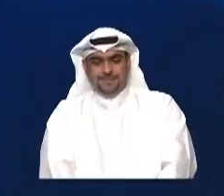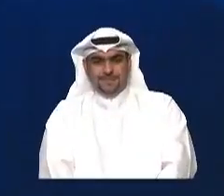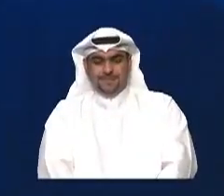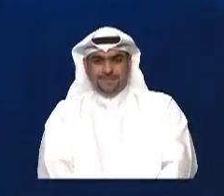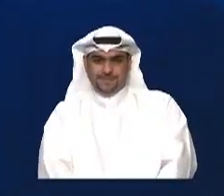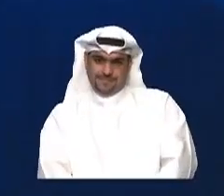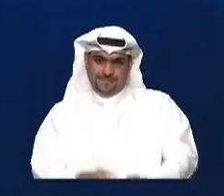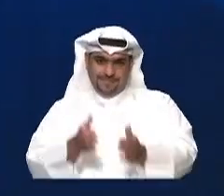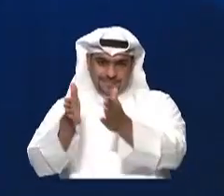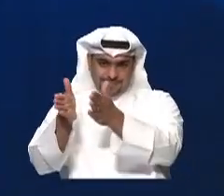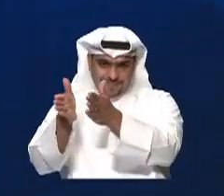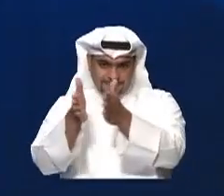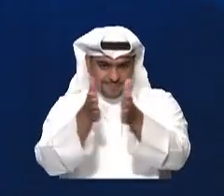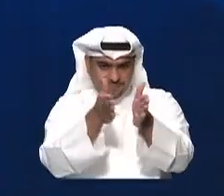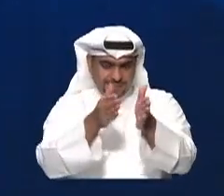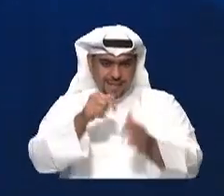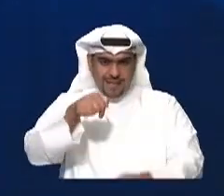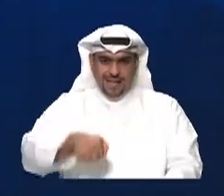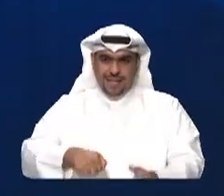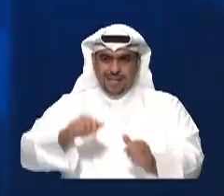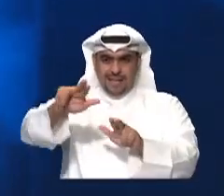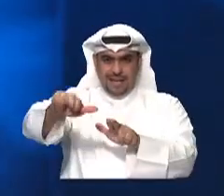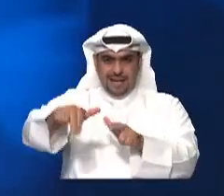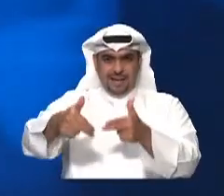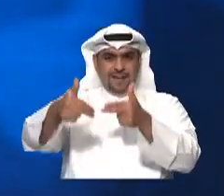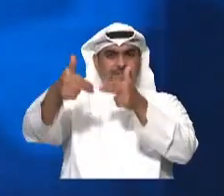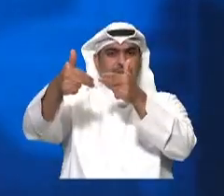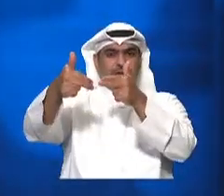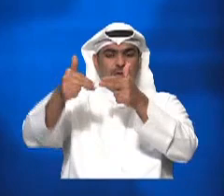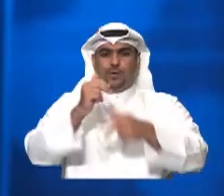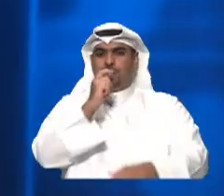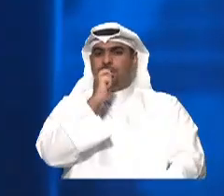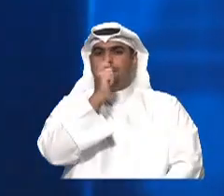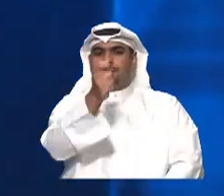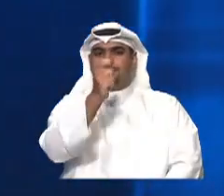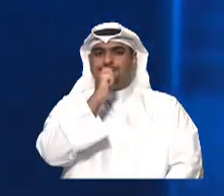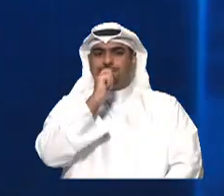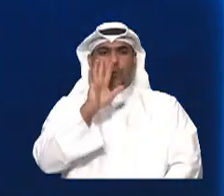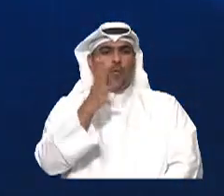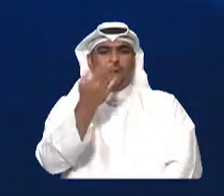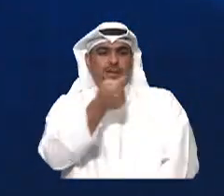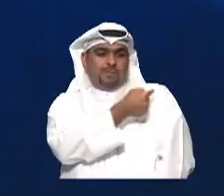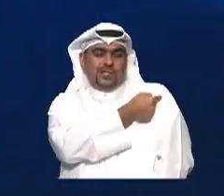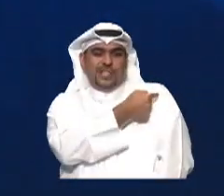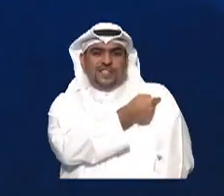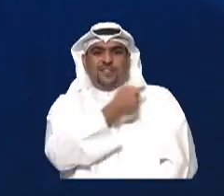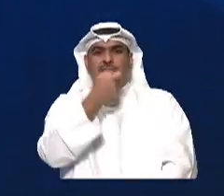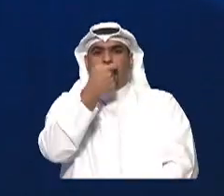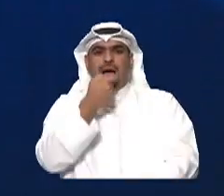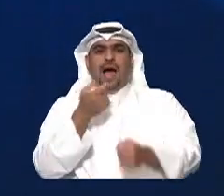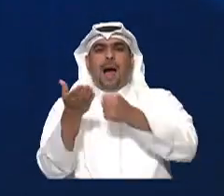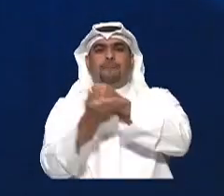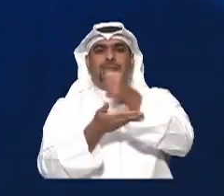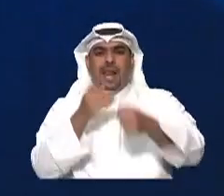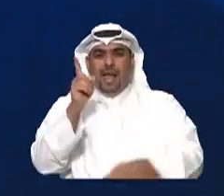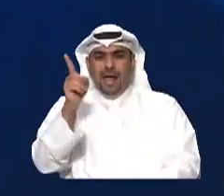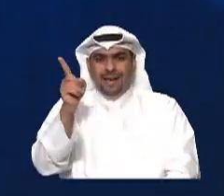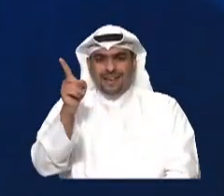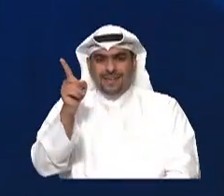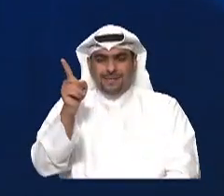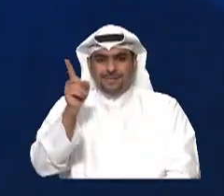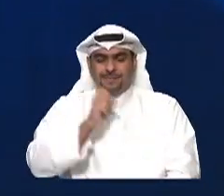مشاهدينا الكرام، وللمزيد من التفاصيل ينضم إلينا على الهواء مباشرة من مركز العبدلي للتطعيم ضد كورونا مراسل تلفزيون